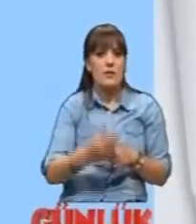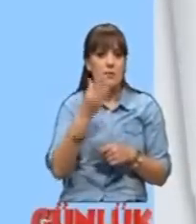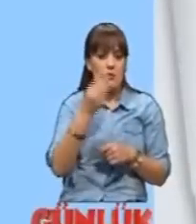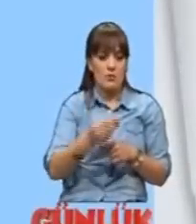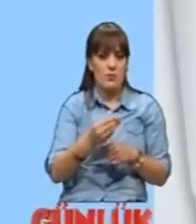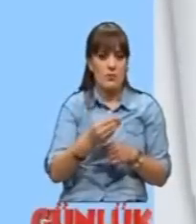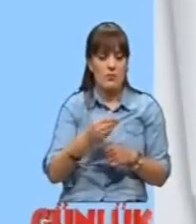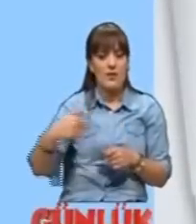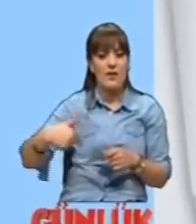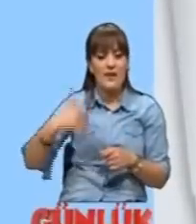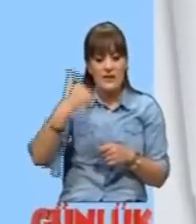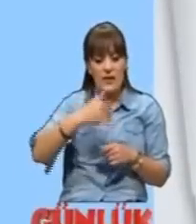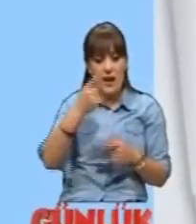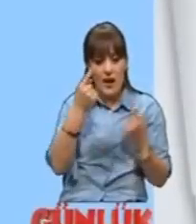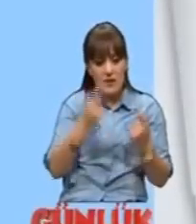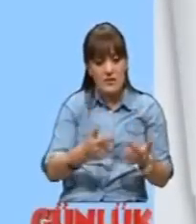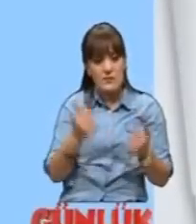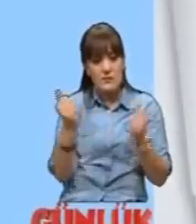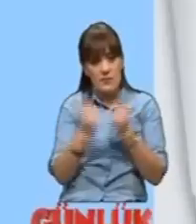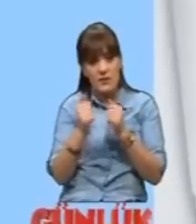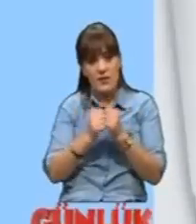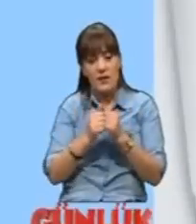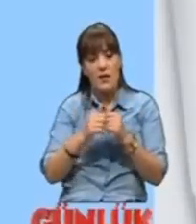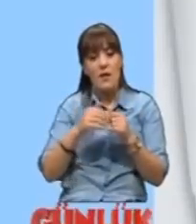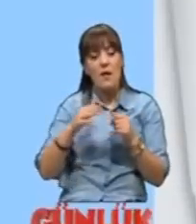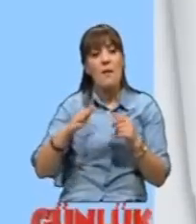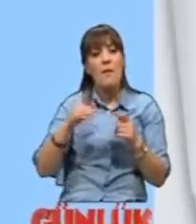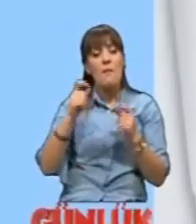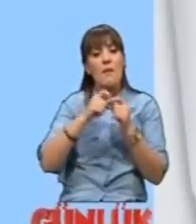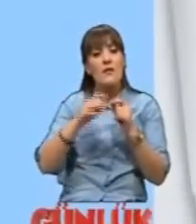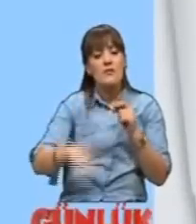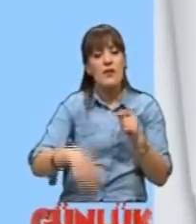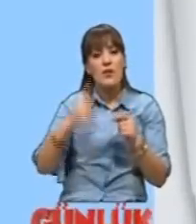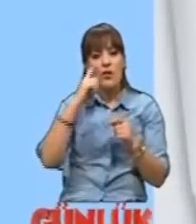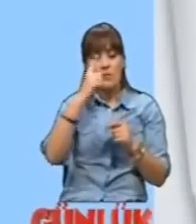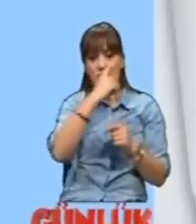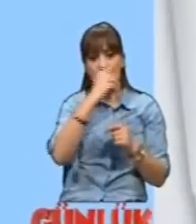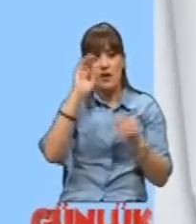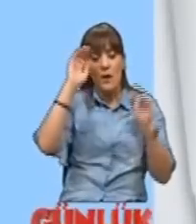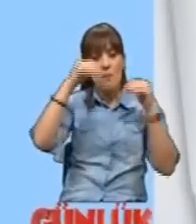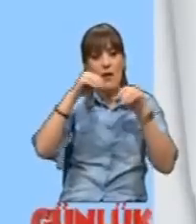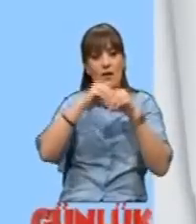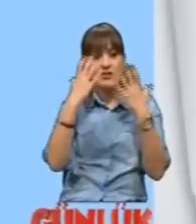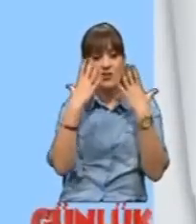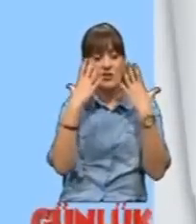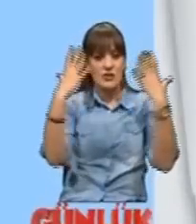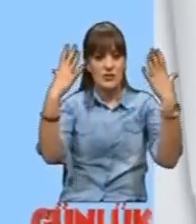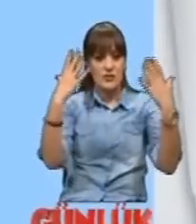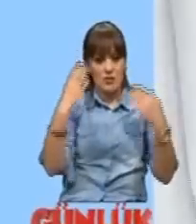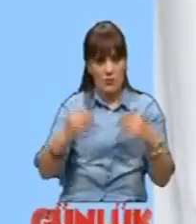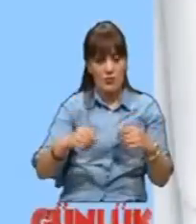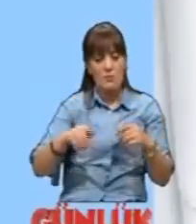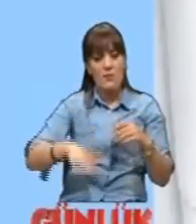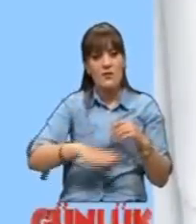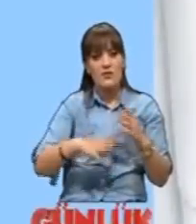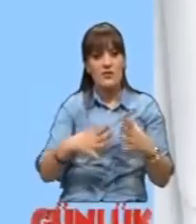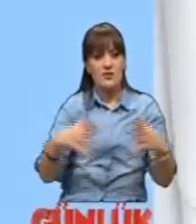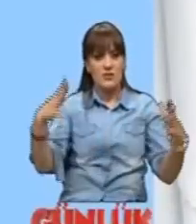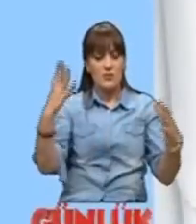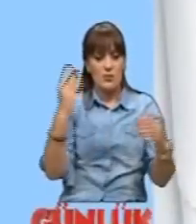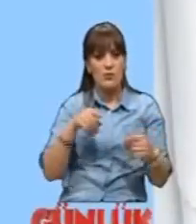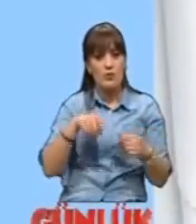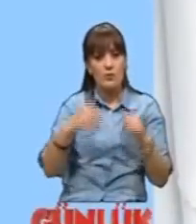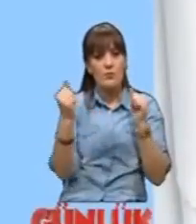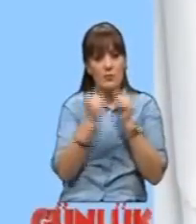olur. Evet. İdrar azlığıyla birlikte bacaklarında, göz kapaklarında şişlikler oluşur hastaların.